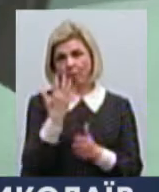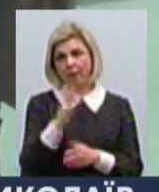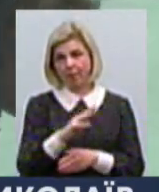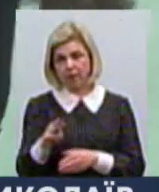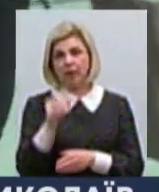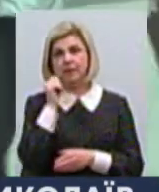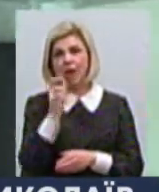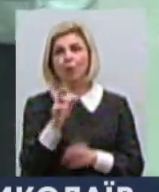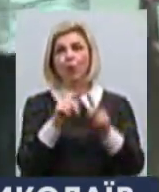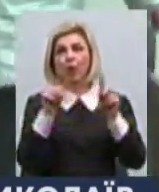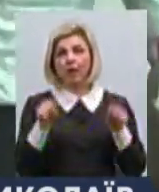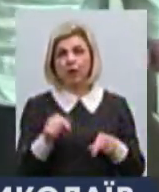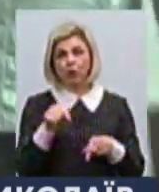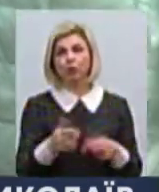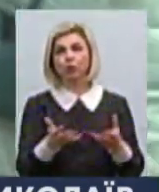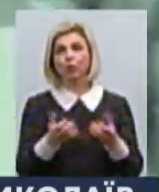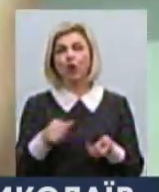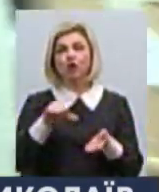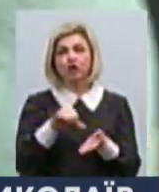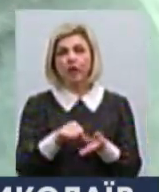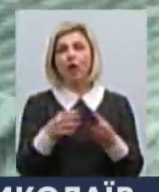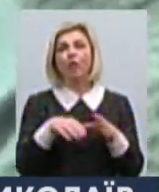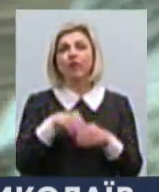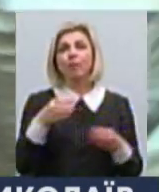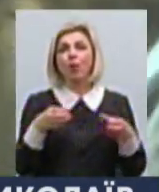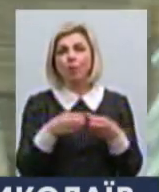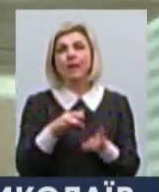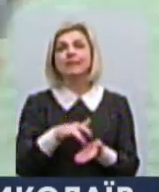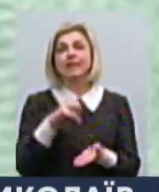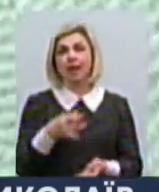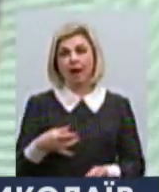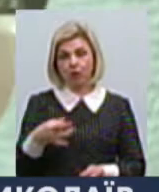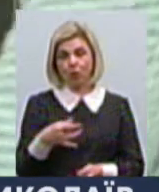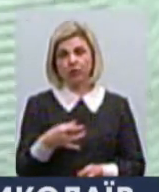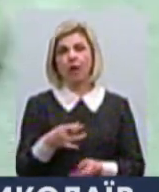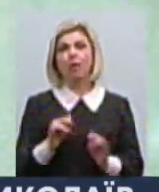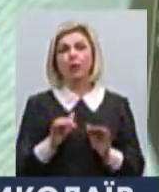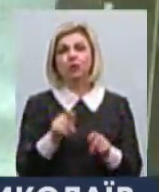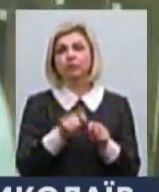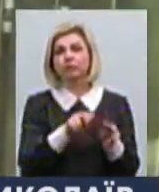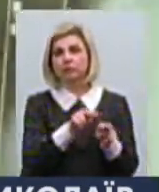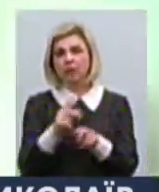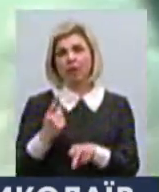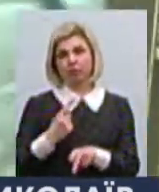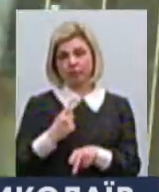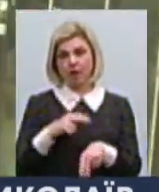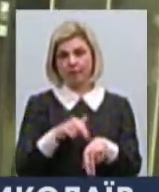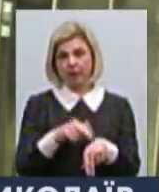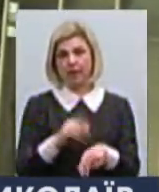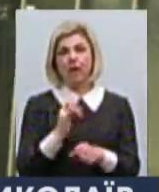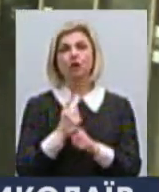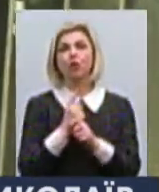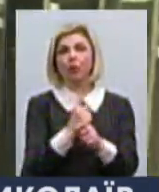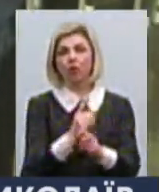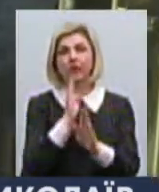Завтра бюлетені тут отримуватимуть члени дільничних комісій центрального району. Процес контролюють правоохоронці, що супроводжуватимуть їх